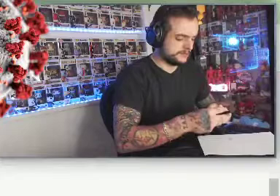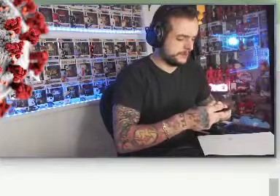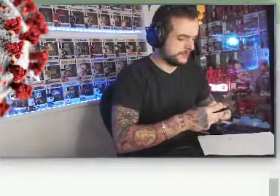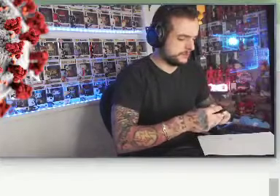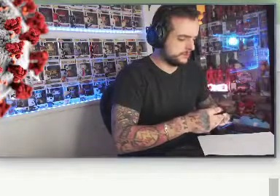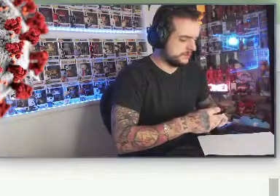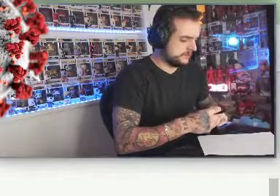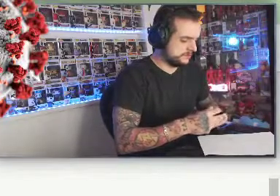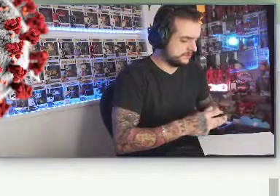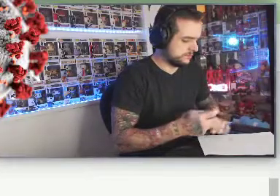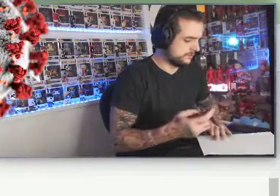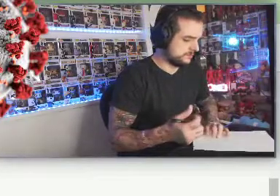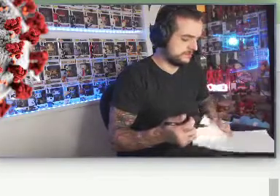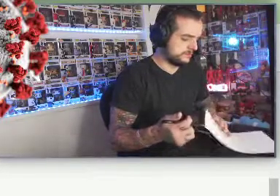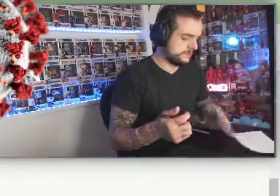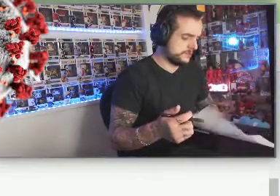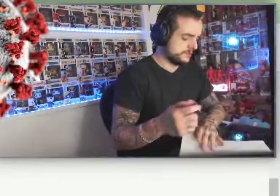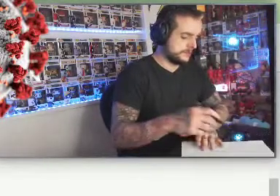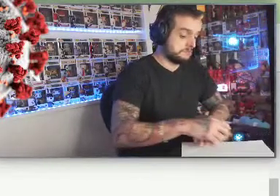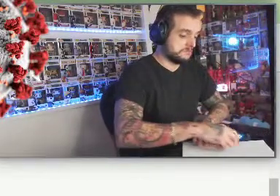Pasteur, il ne veut pas faire un truc aussi?